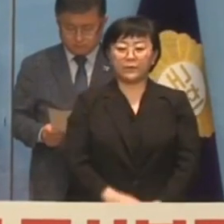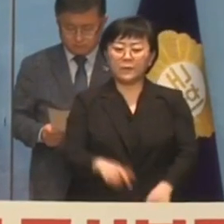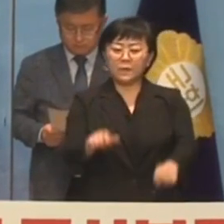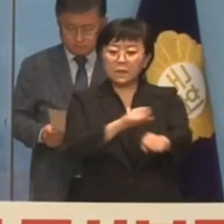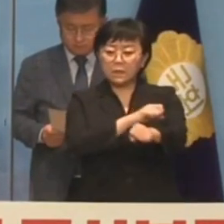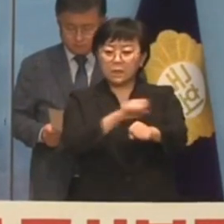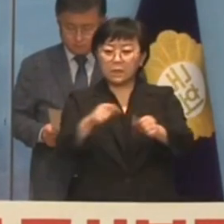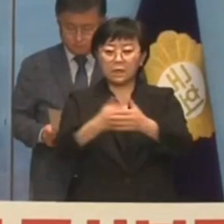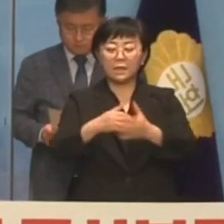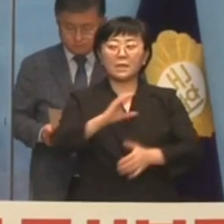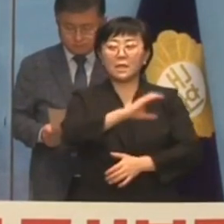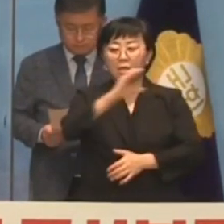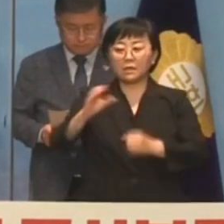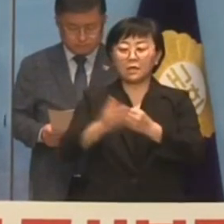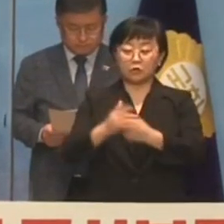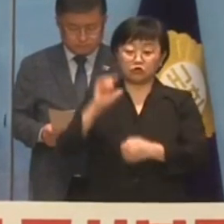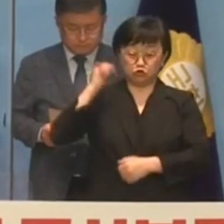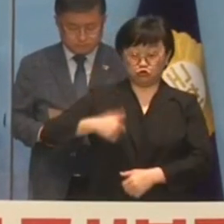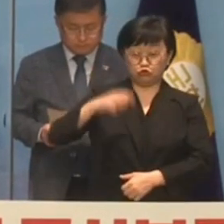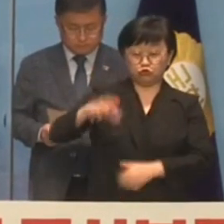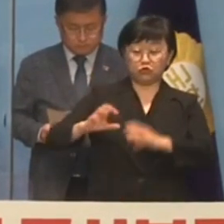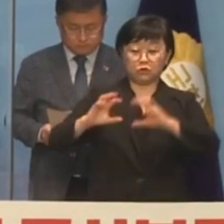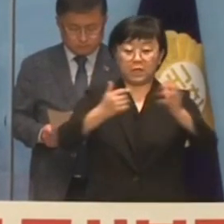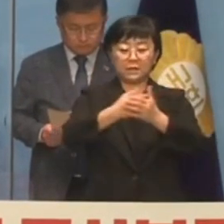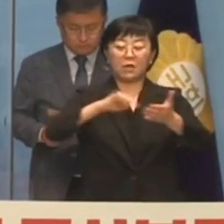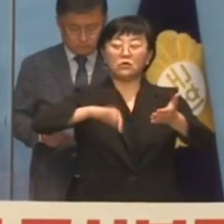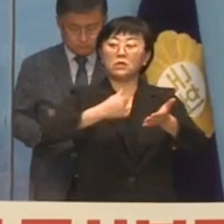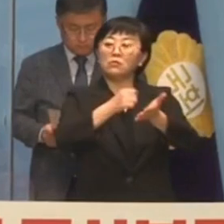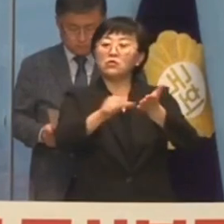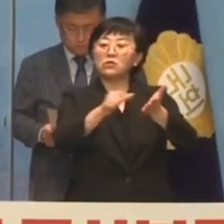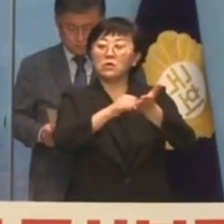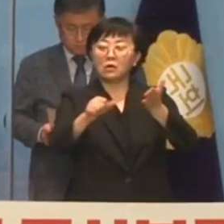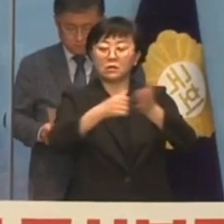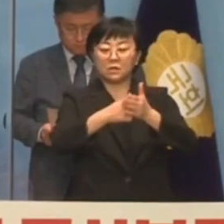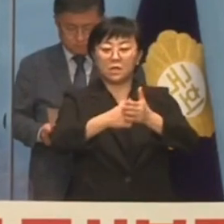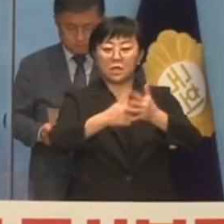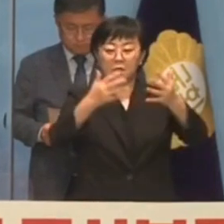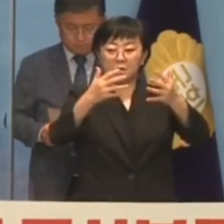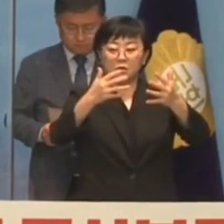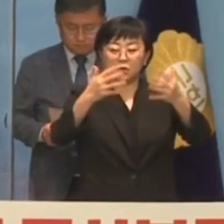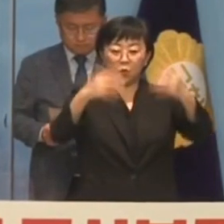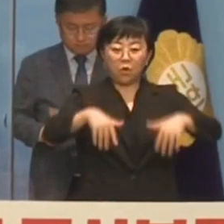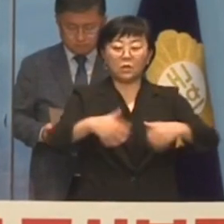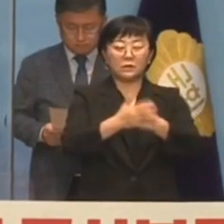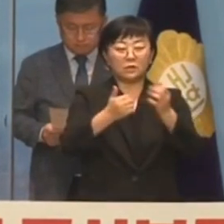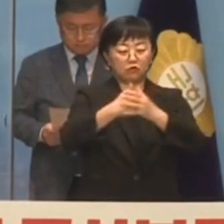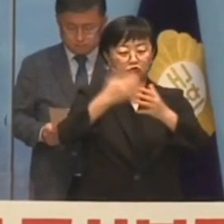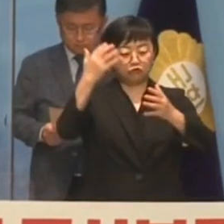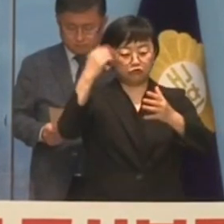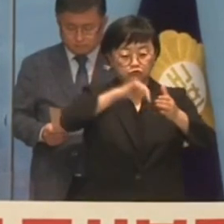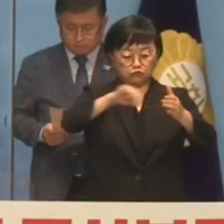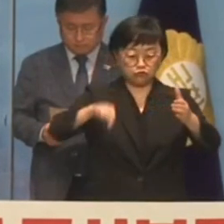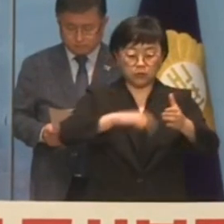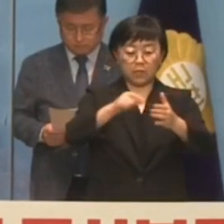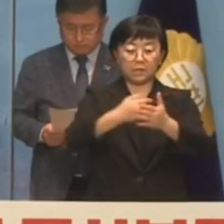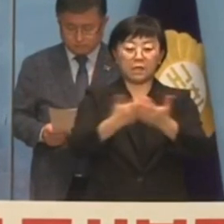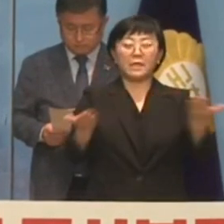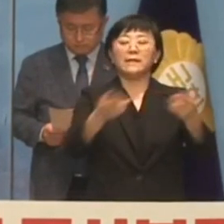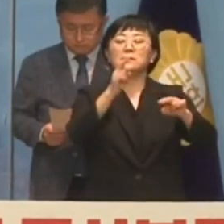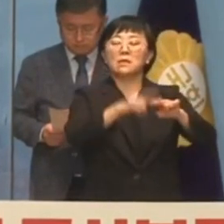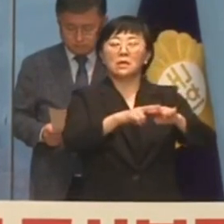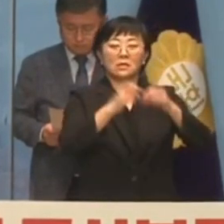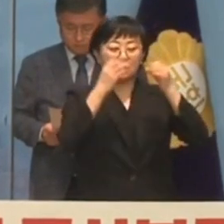특히 캐나다와 중국은 자국산 부품 사용 요건을 통하여 국내 산업 육성과 일자리